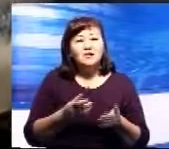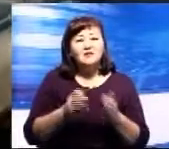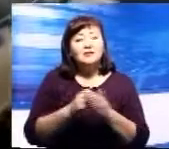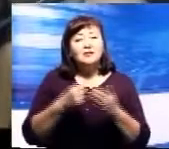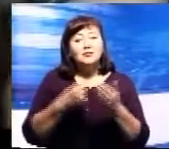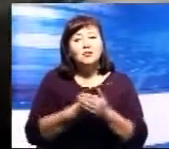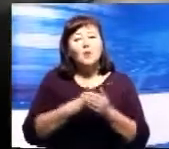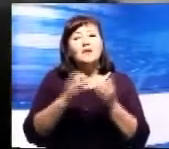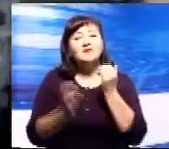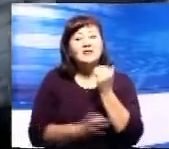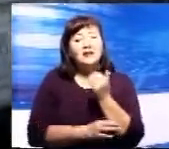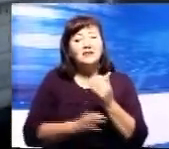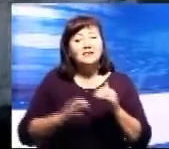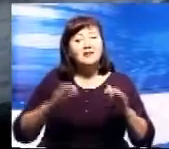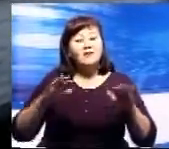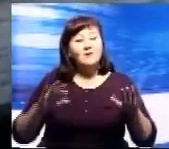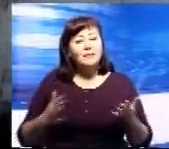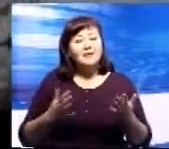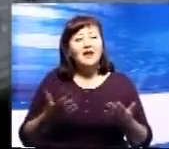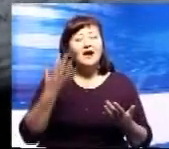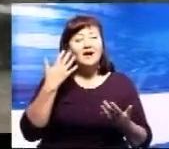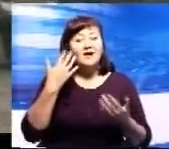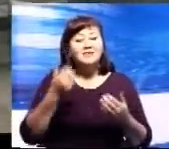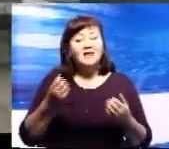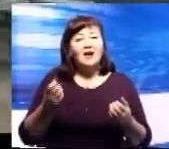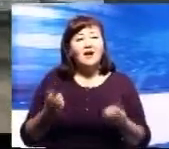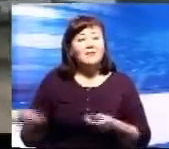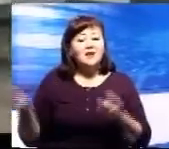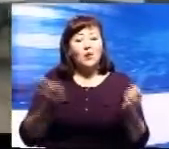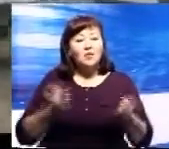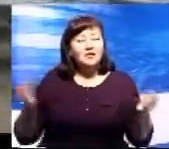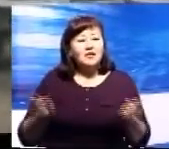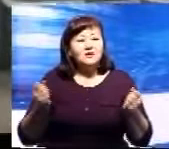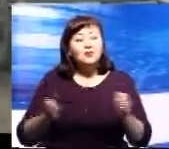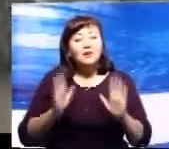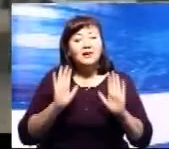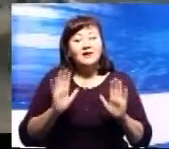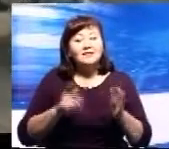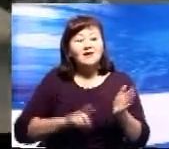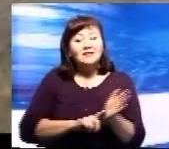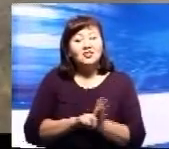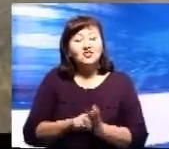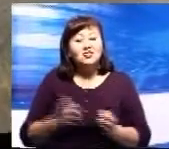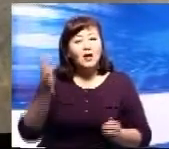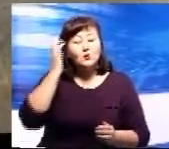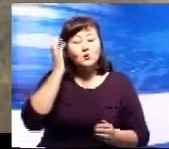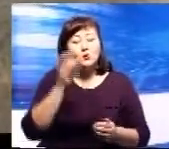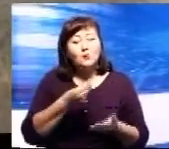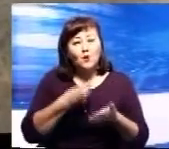последнего момента. И как только приближаются холода, они начинают активно приобретать необходимый объем каменного угля.